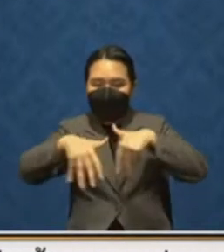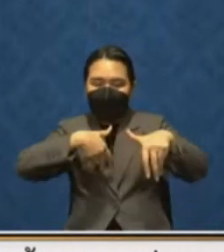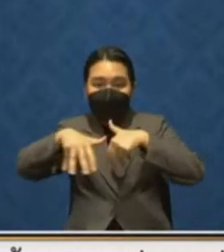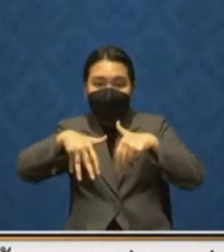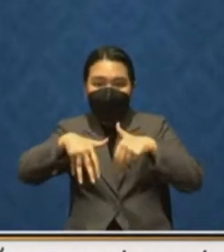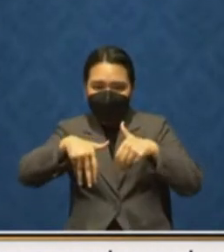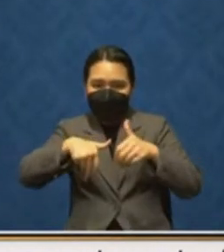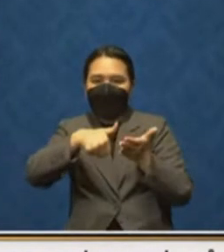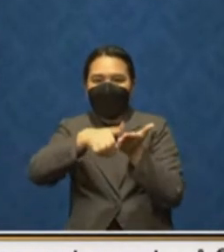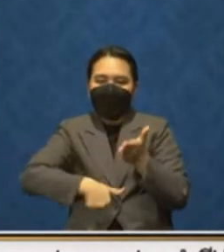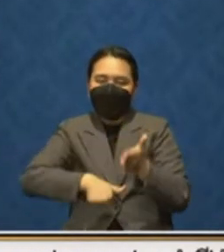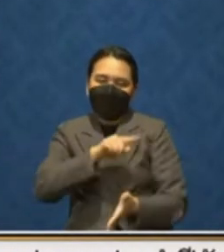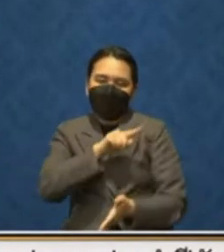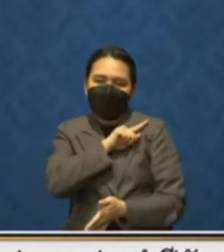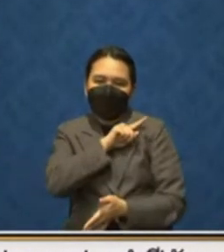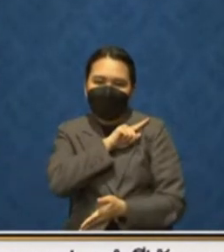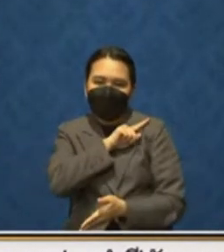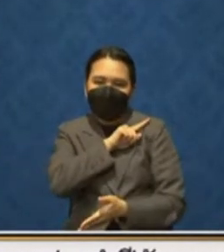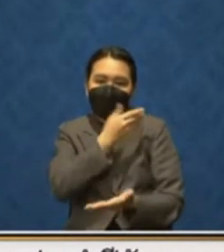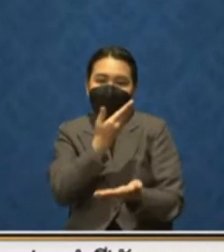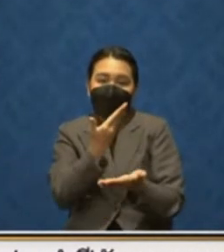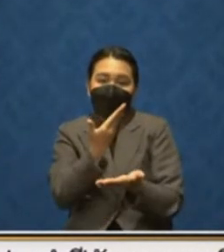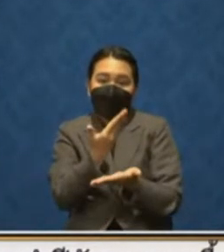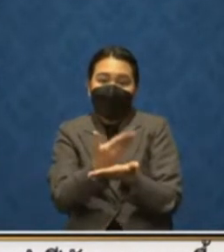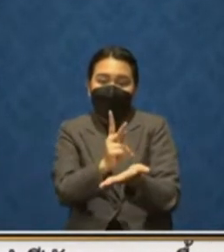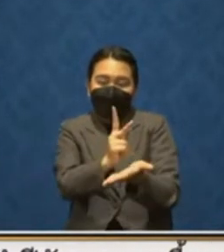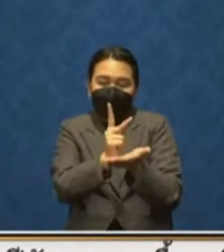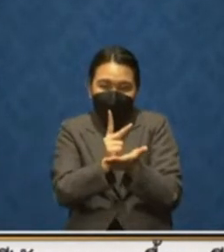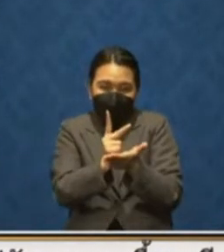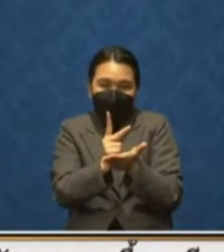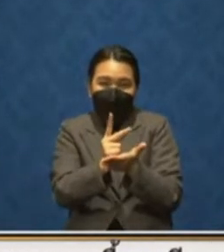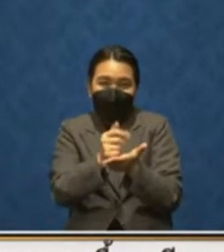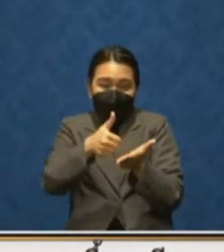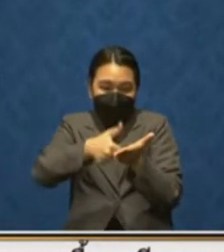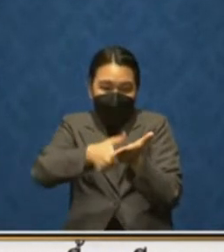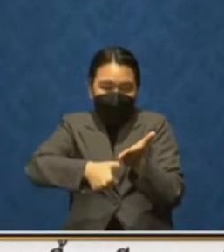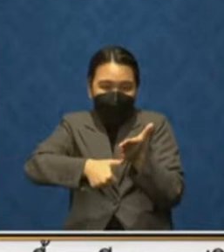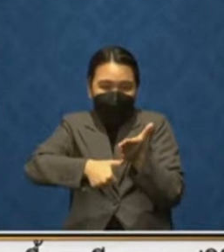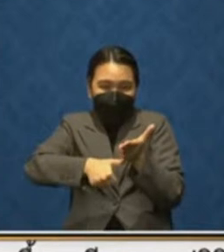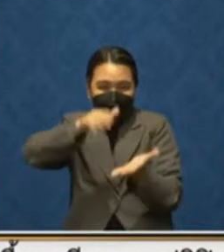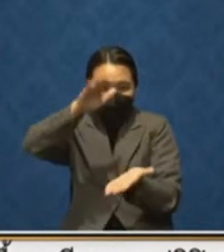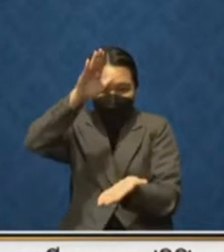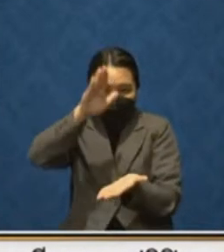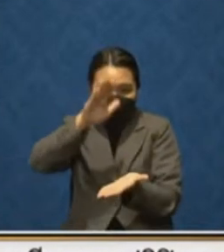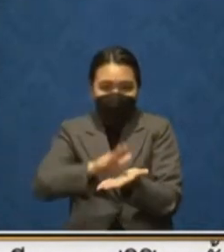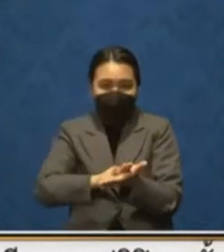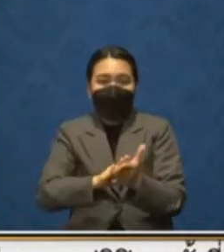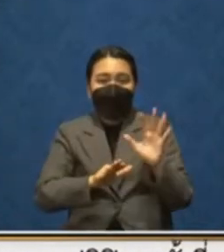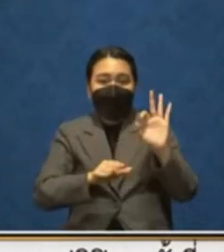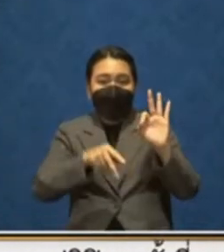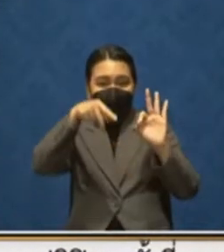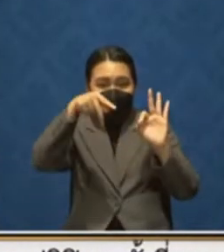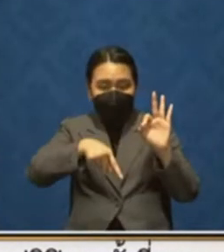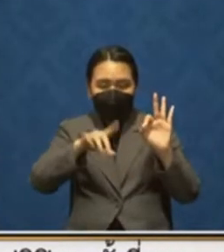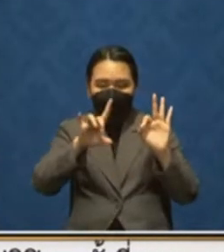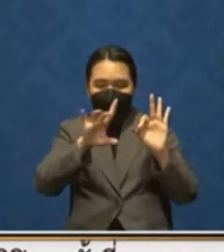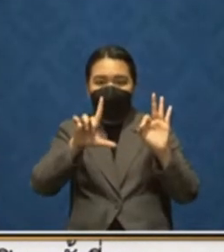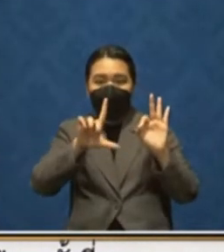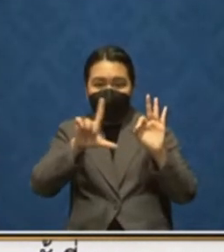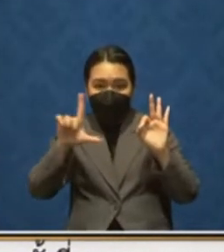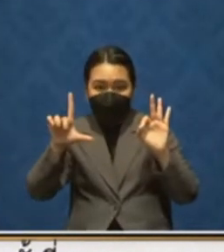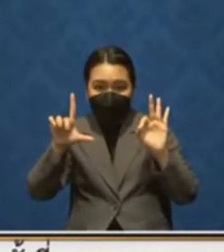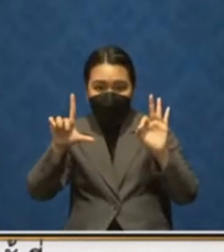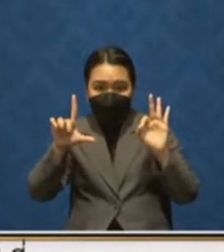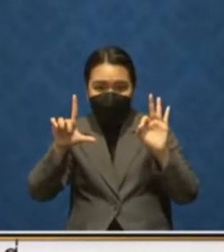นะหนี้เงินคู่ทั้งหมดบน slideดี9800ล้านเก้าล้าน